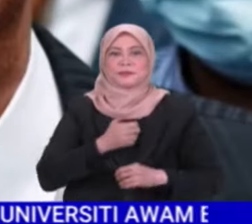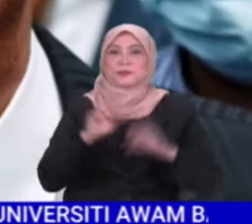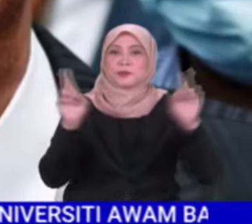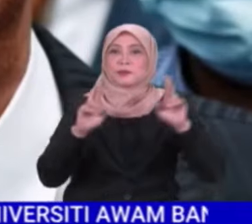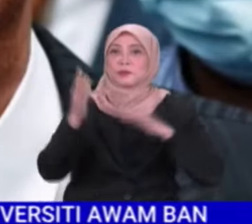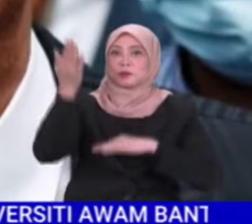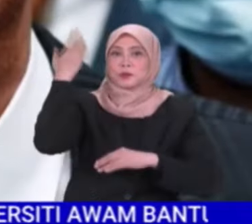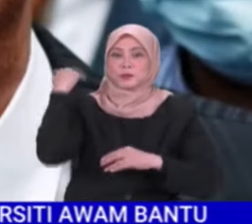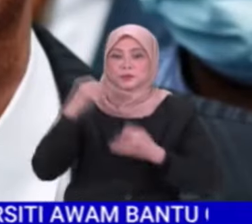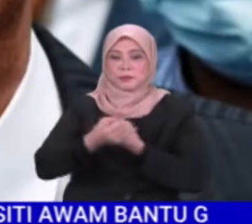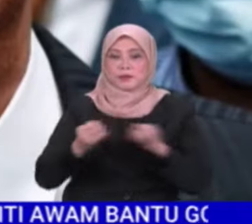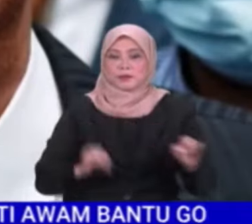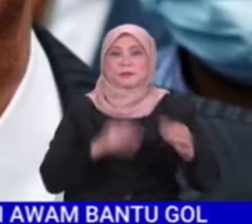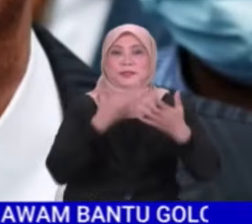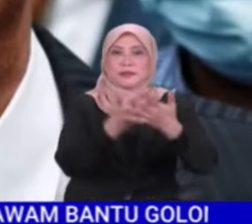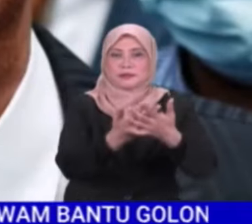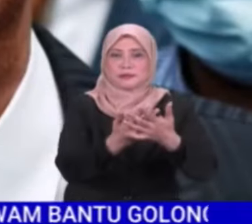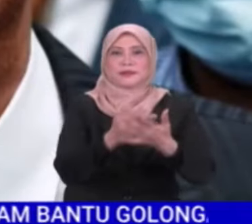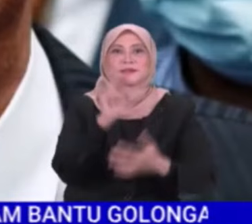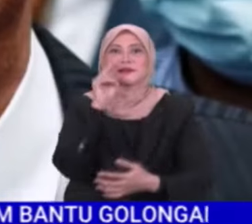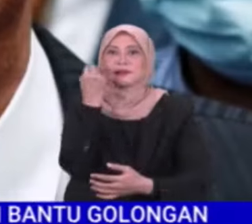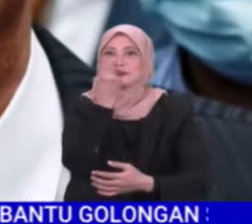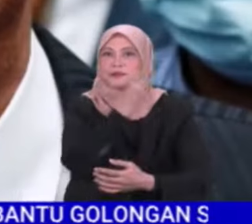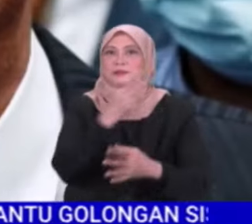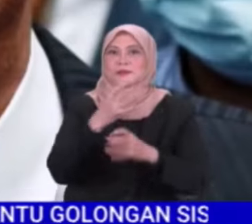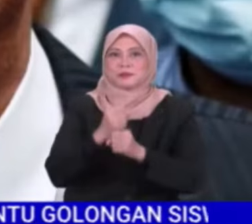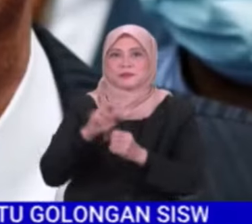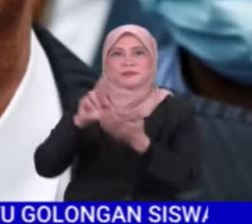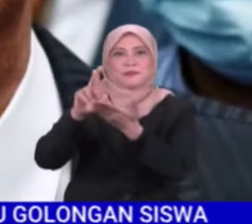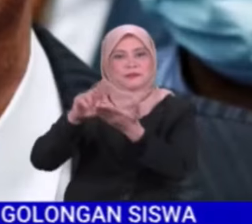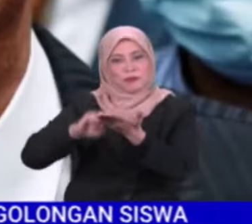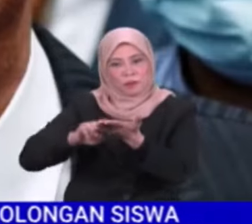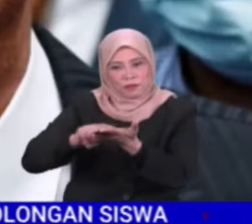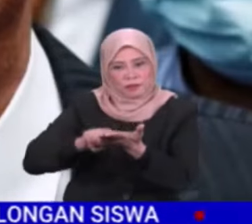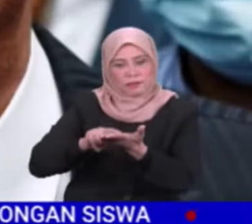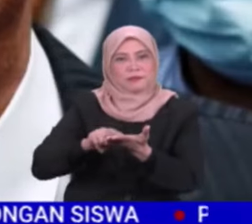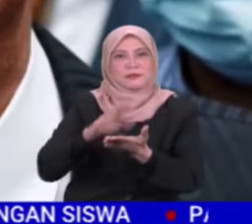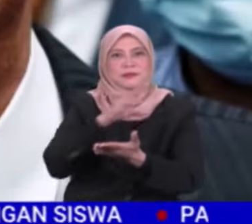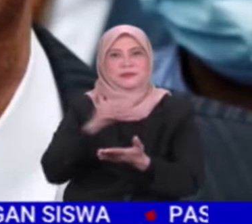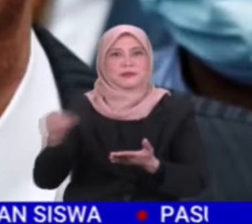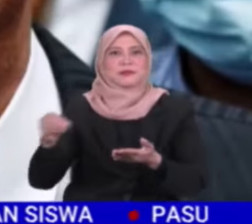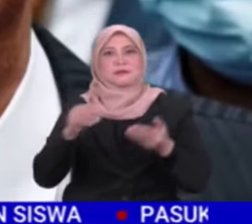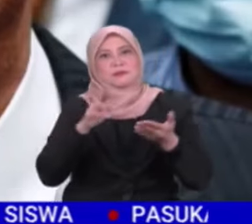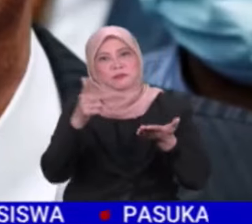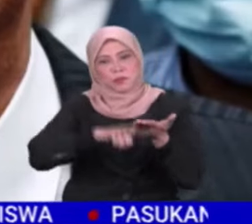lalu, Jabatan Penjara mengesahkan Najib sedang mendapatkan rawatan dan pemantauan